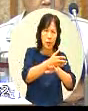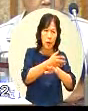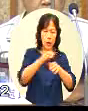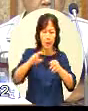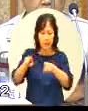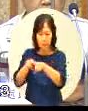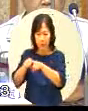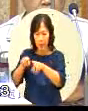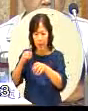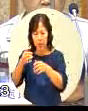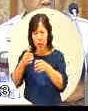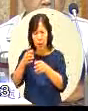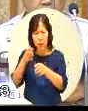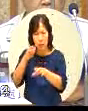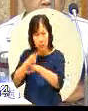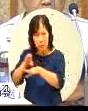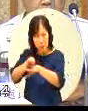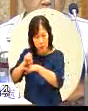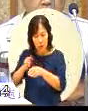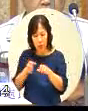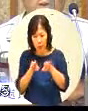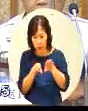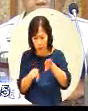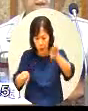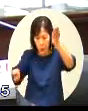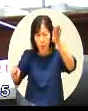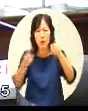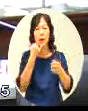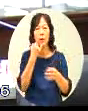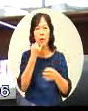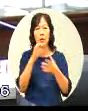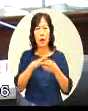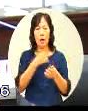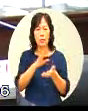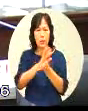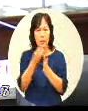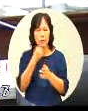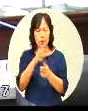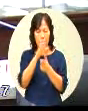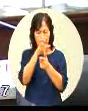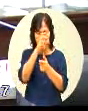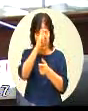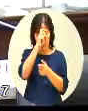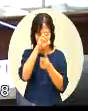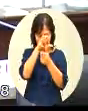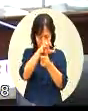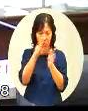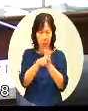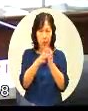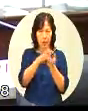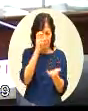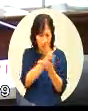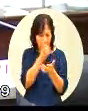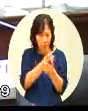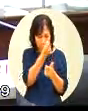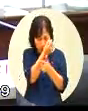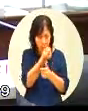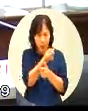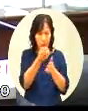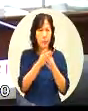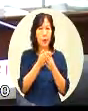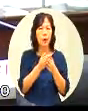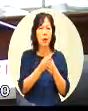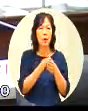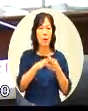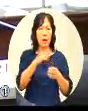面的道路做一些分流。 局长，我是对不起啊，我中断一下，我是强烈的要求要严格控管，因为